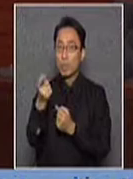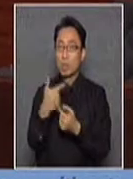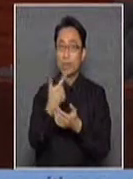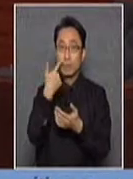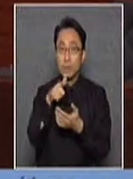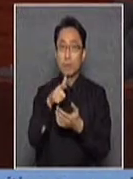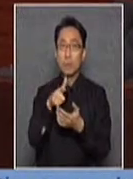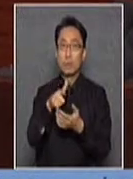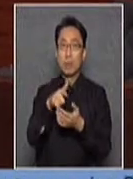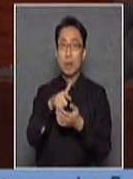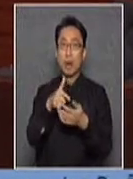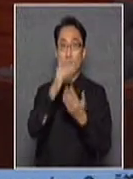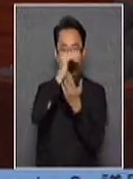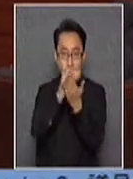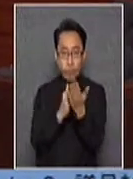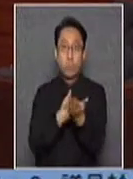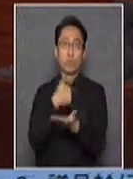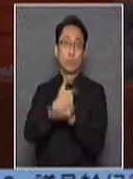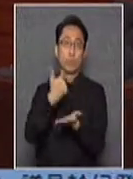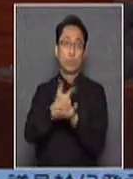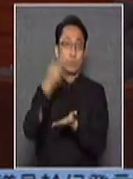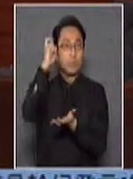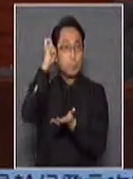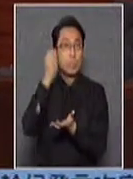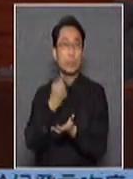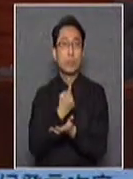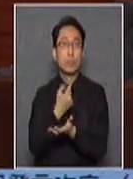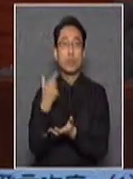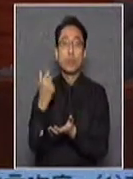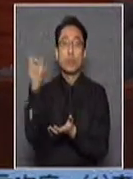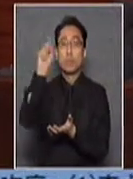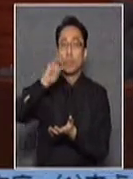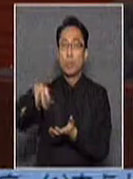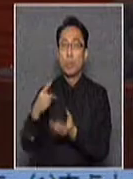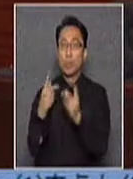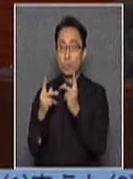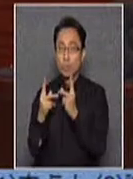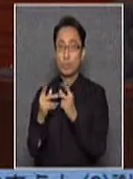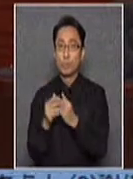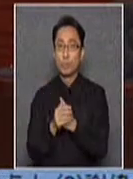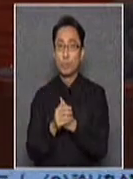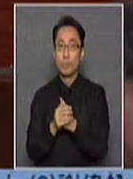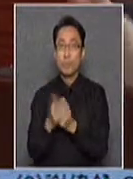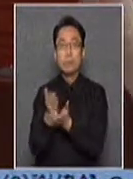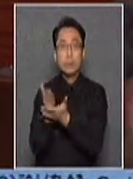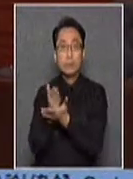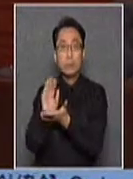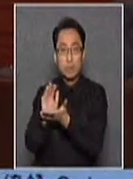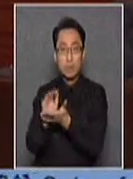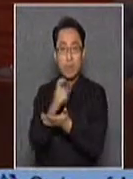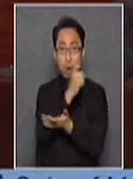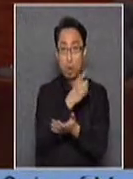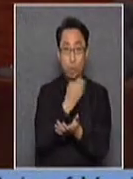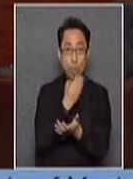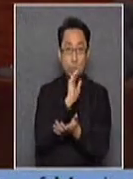呢？我覺得這個要研究元朗、天水圍、屯門可以做這個的試點，九龍東都可以做